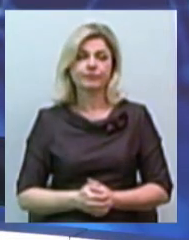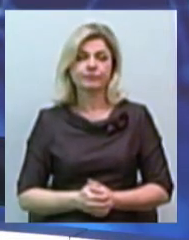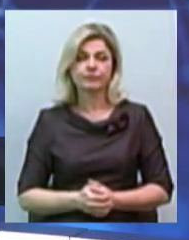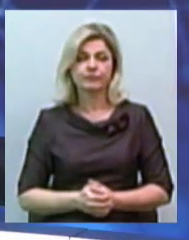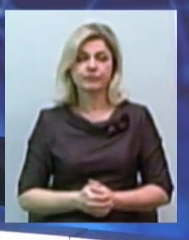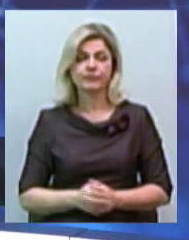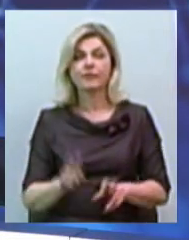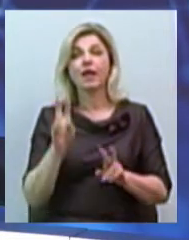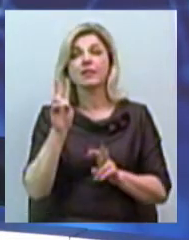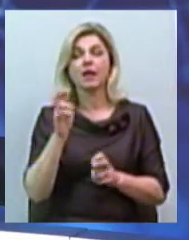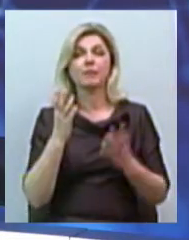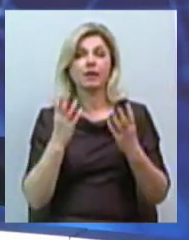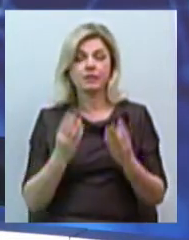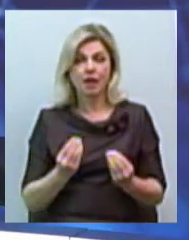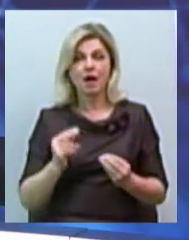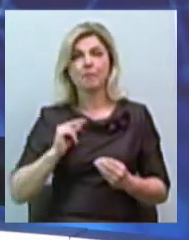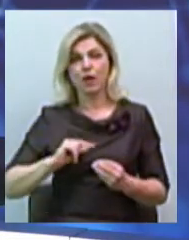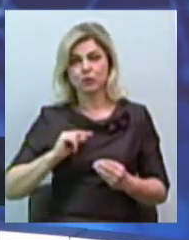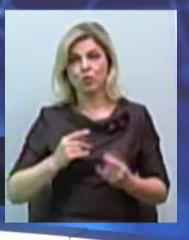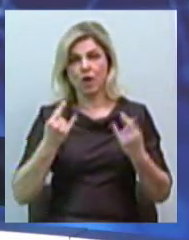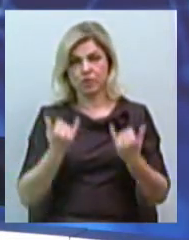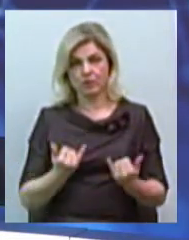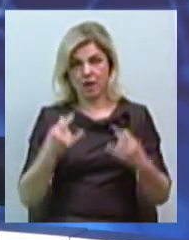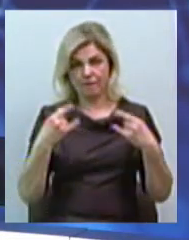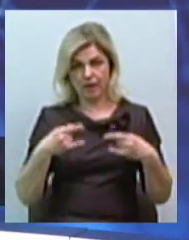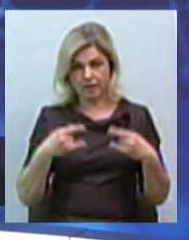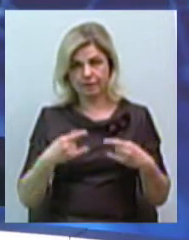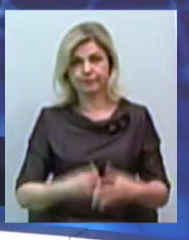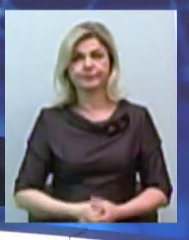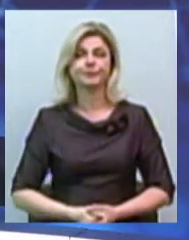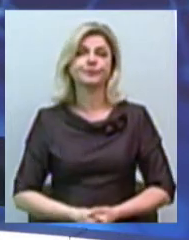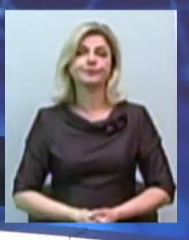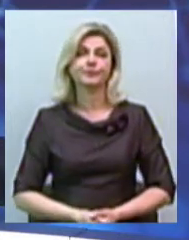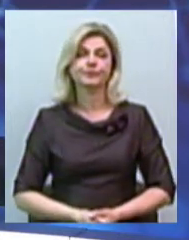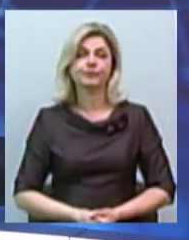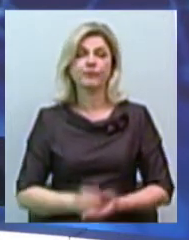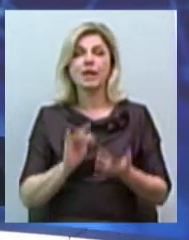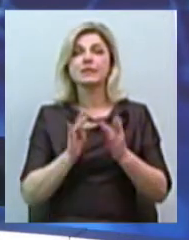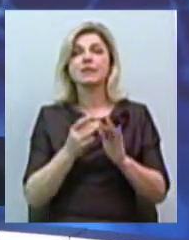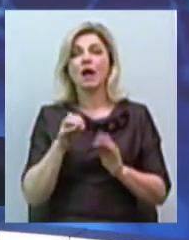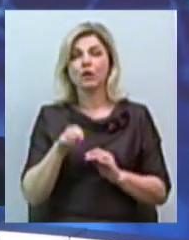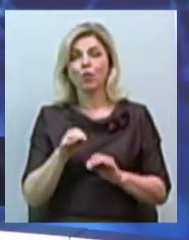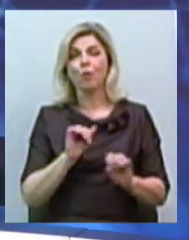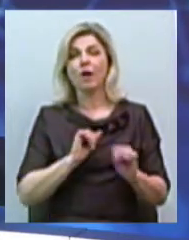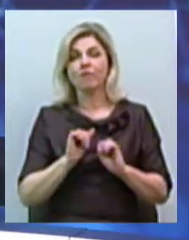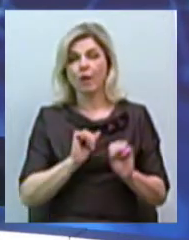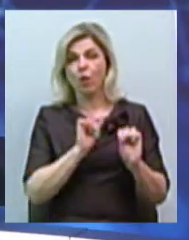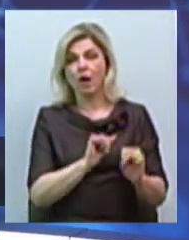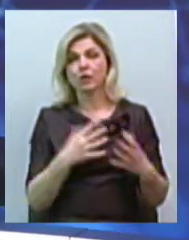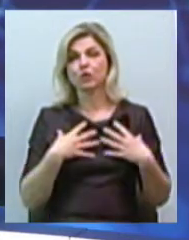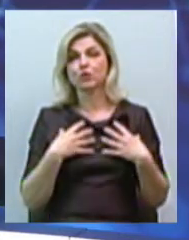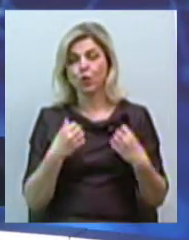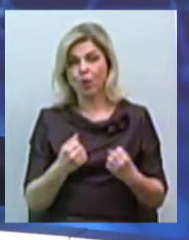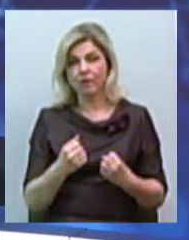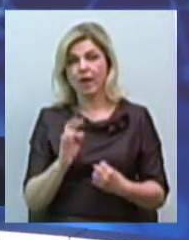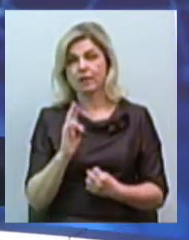Це тема дня. Ми працюємо в прямому ефірі. Ольга Присяжнюк у нас сьогодні в студії. На сайті управління охорони здоров'я Миколаївської обласної